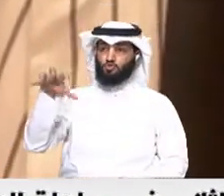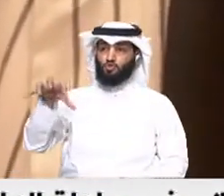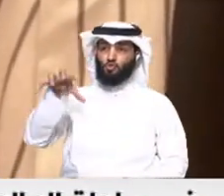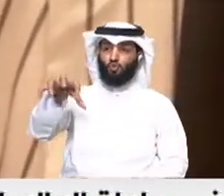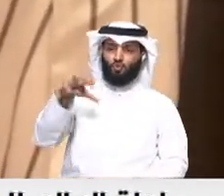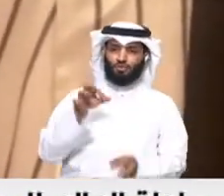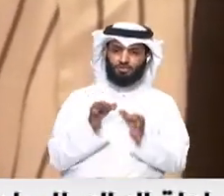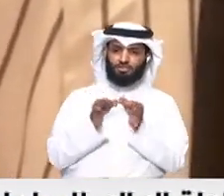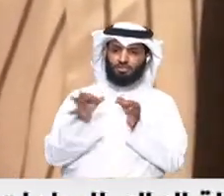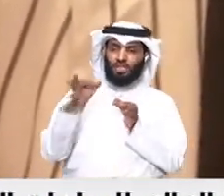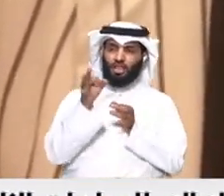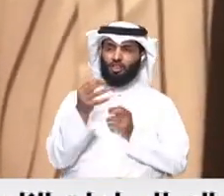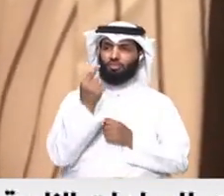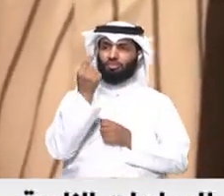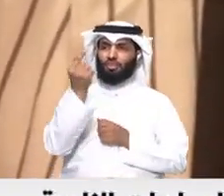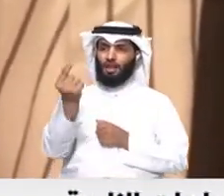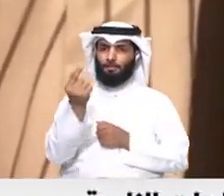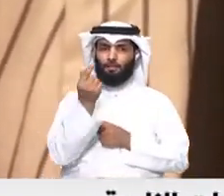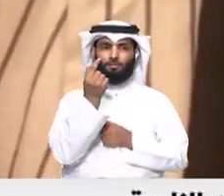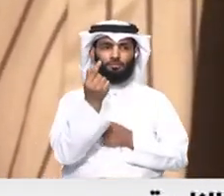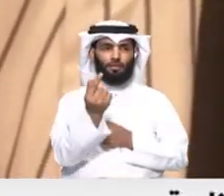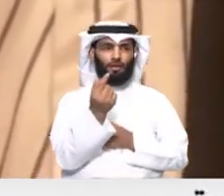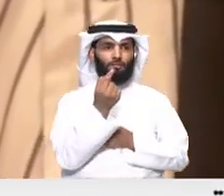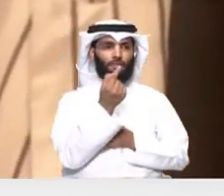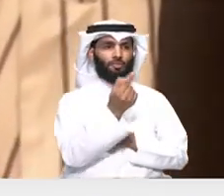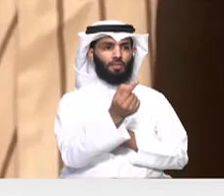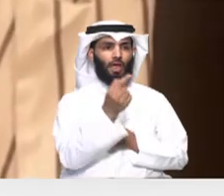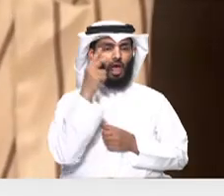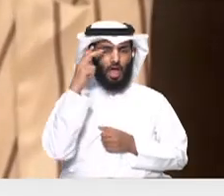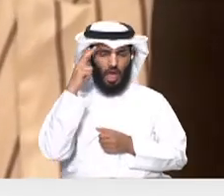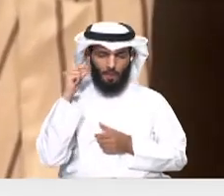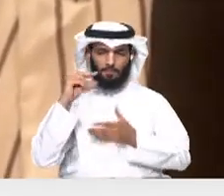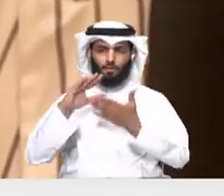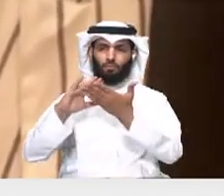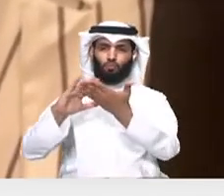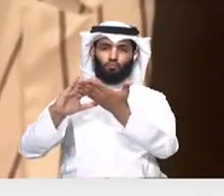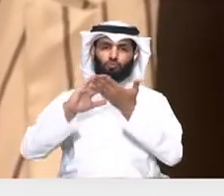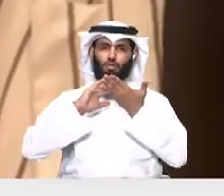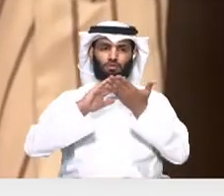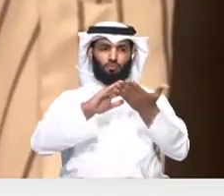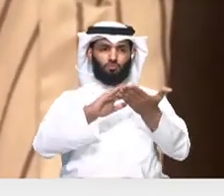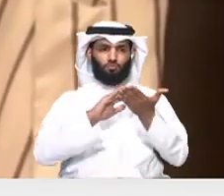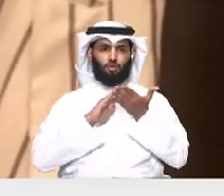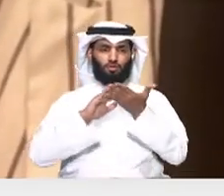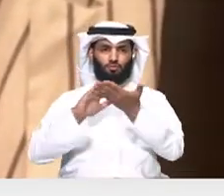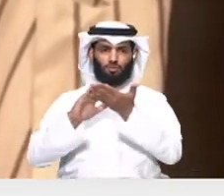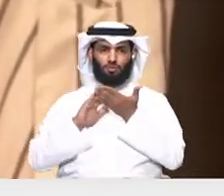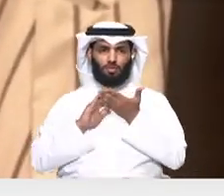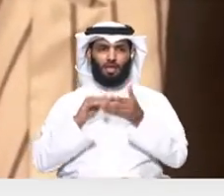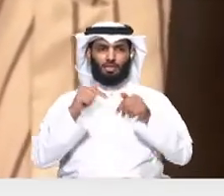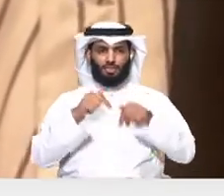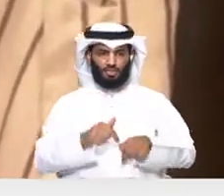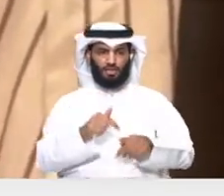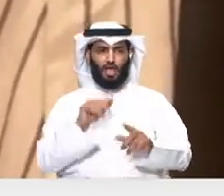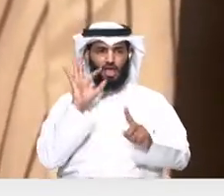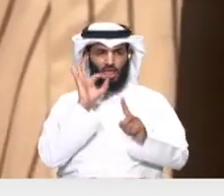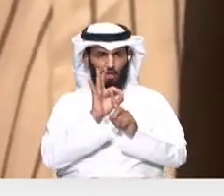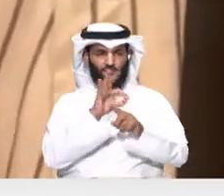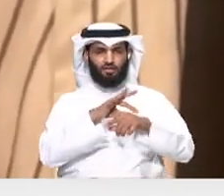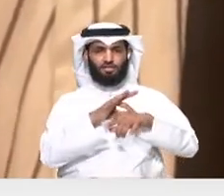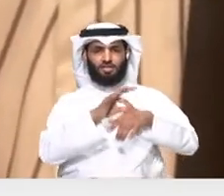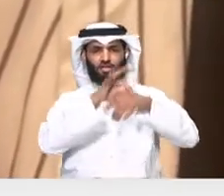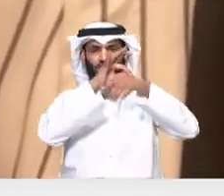للبنان بأن تقوم بمساعدة لبنان فيما يخص هذا النزوح. وكنا قد سمعنا أيضا